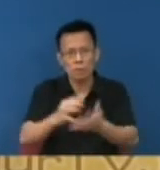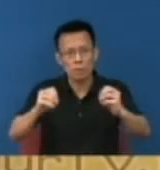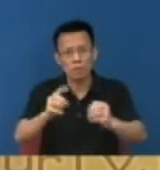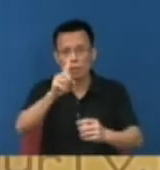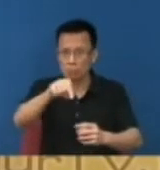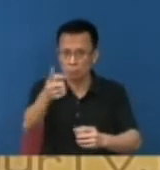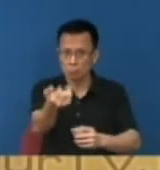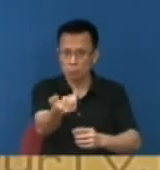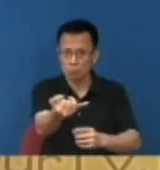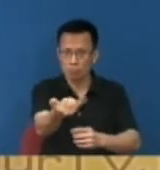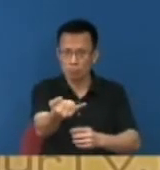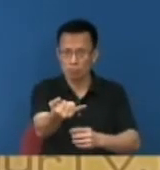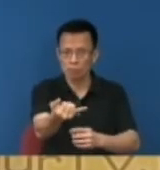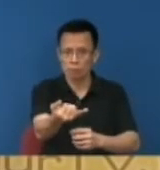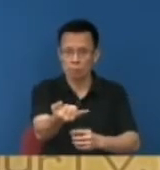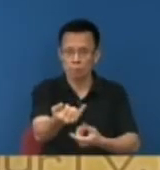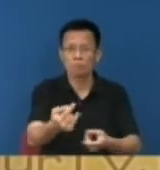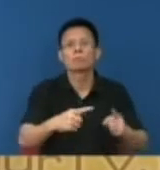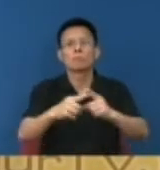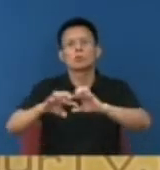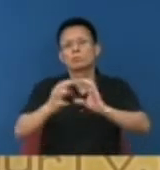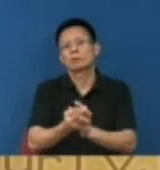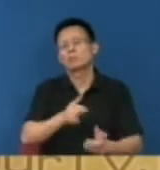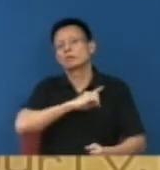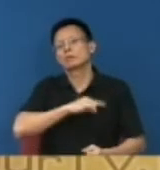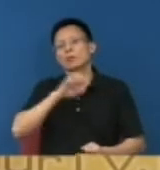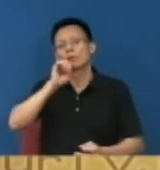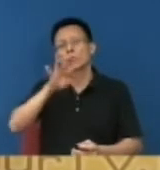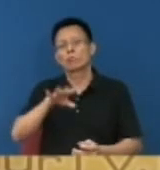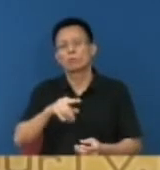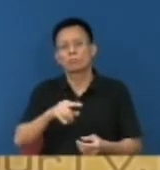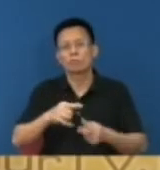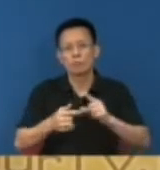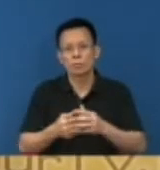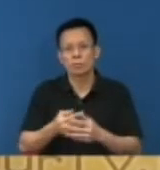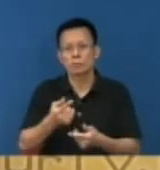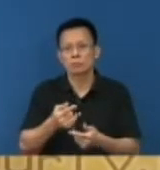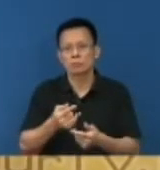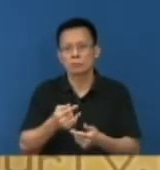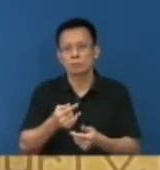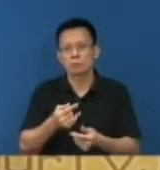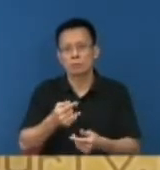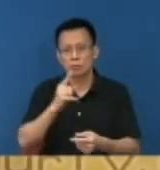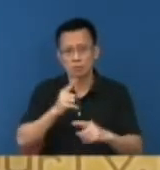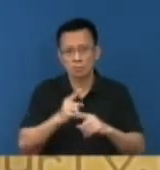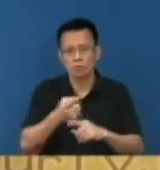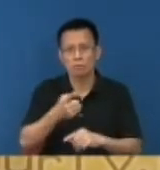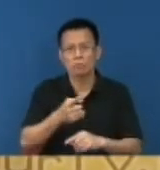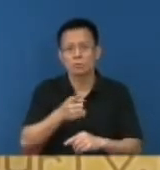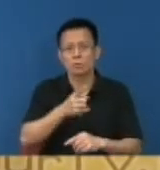好簡單嘅道理。民主黨一有個說法，就算你跟這個